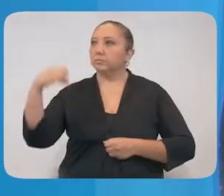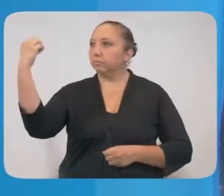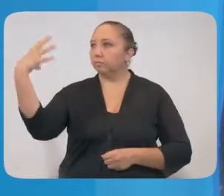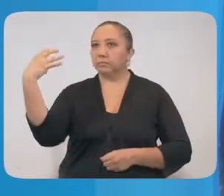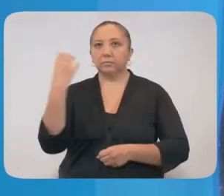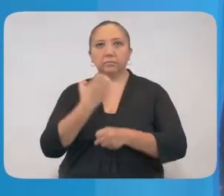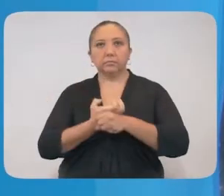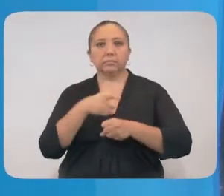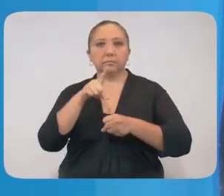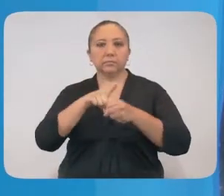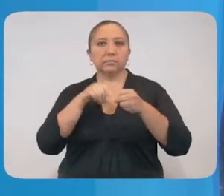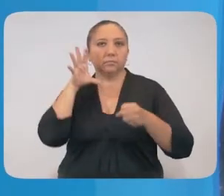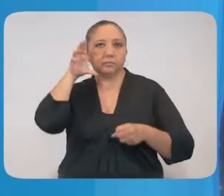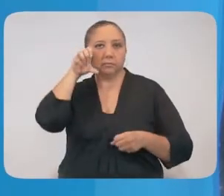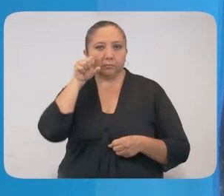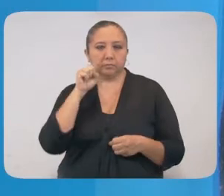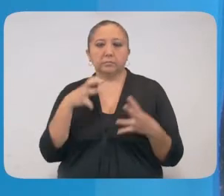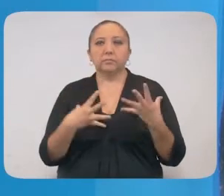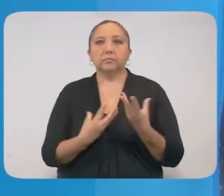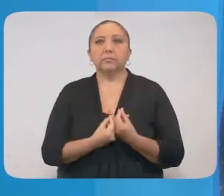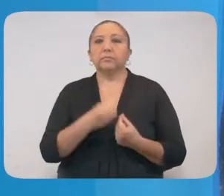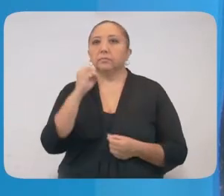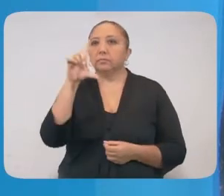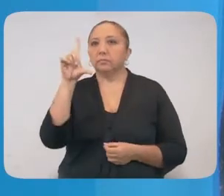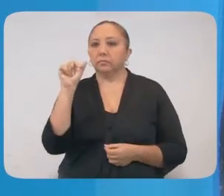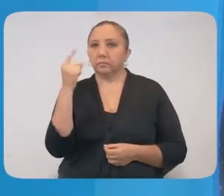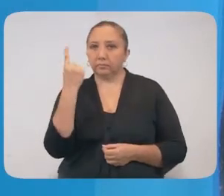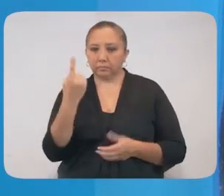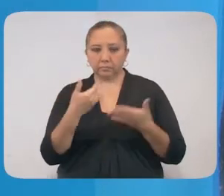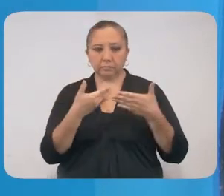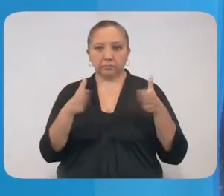kuntak pahalobe. Cabe tu siptal tu chikul internet,